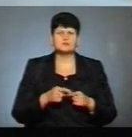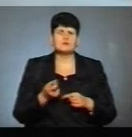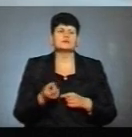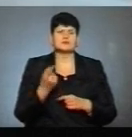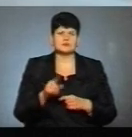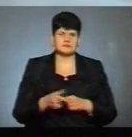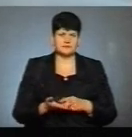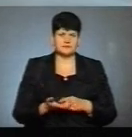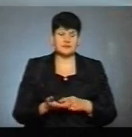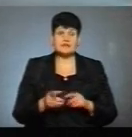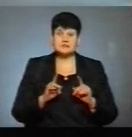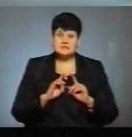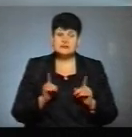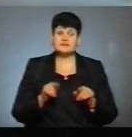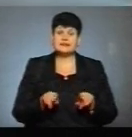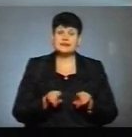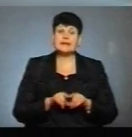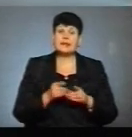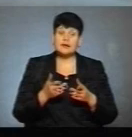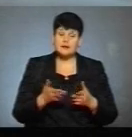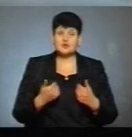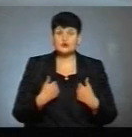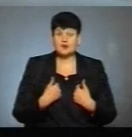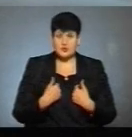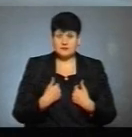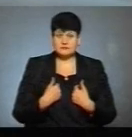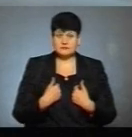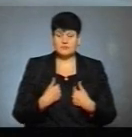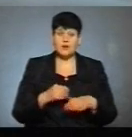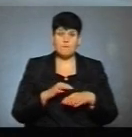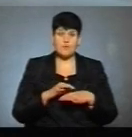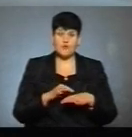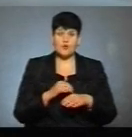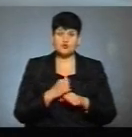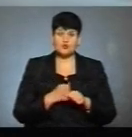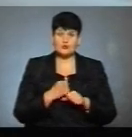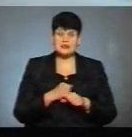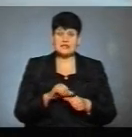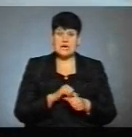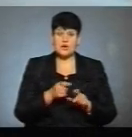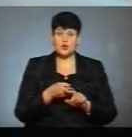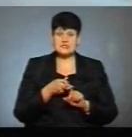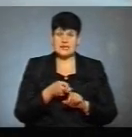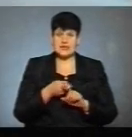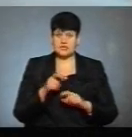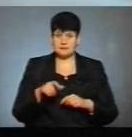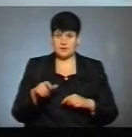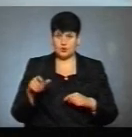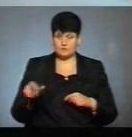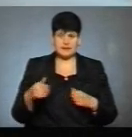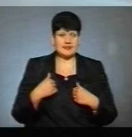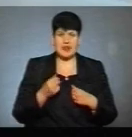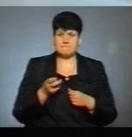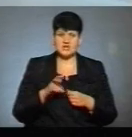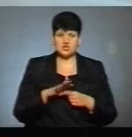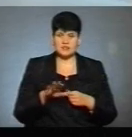Ну, специфіка така, що я провожу роботу з наркозалежними людьми. Ну, ми не прийшли, як